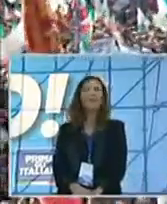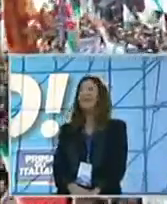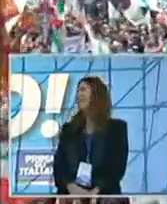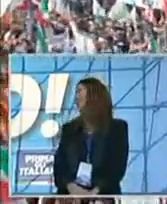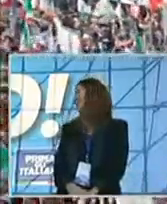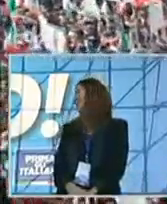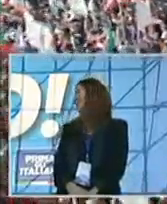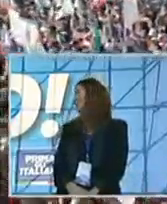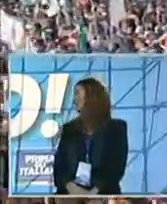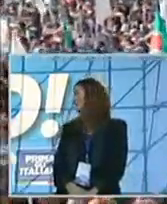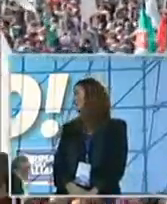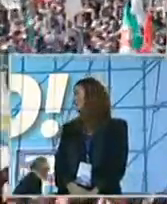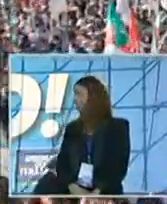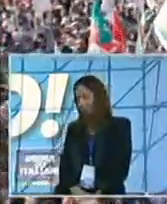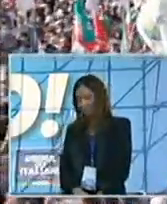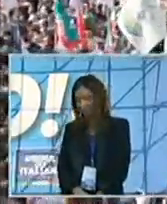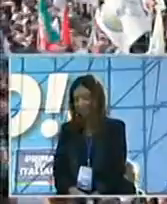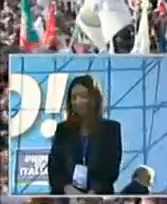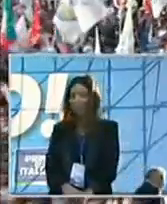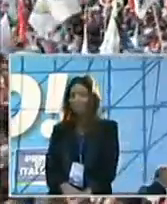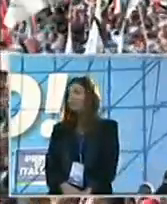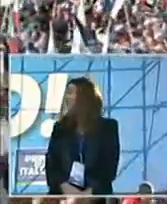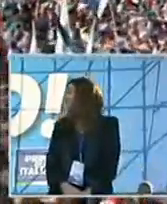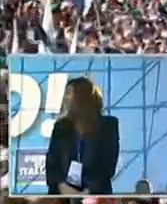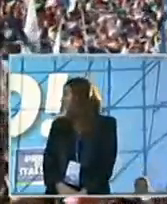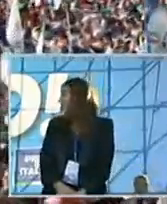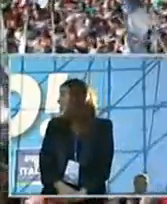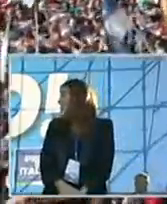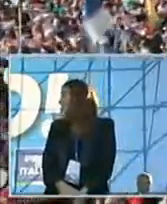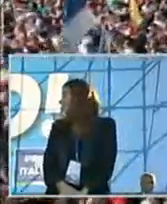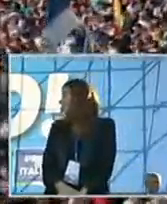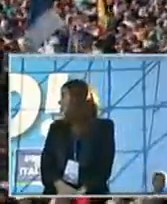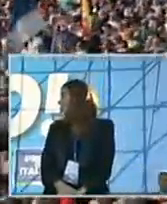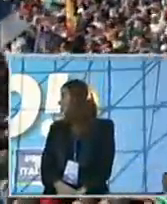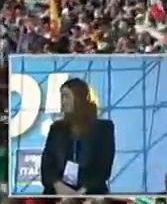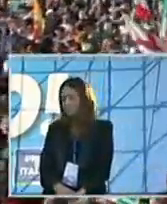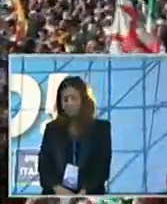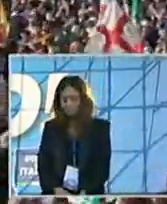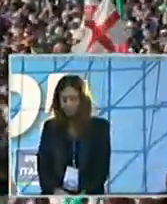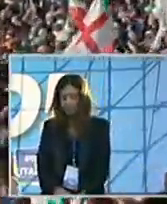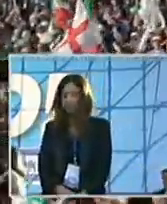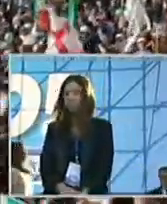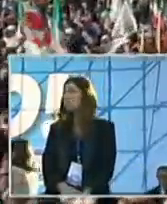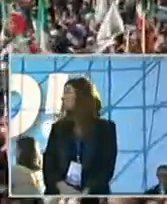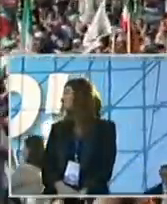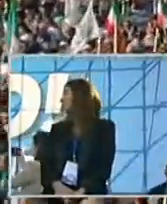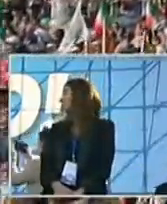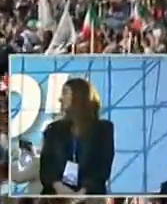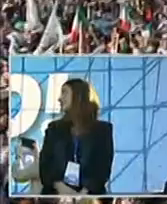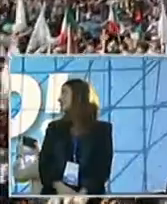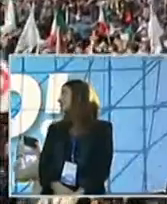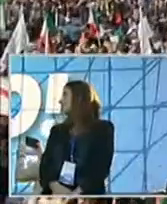Anche perché si è convinto all'ultimo Berlusconi, giusto Alessandro Campi, a partecipare quando ha visto l'elemento proprio